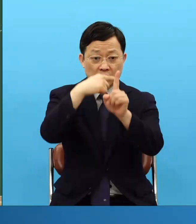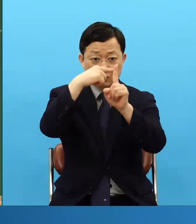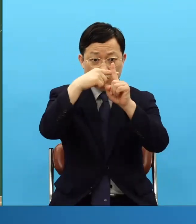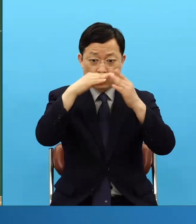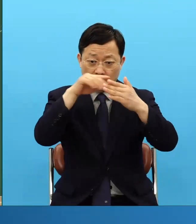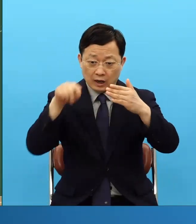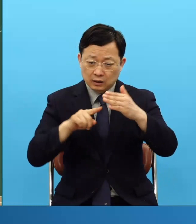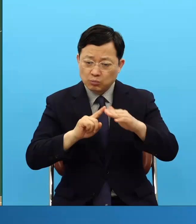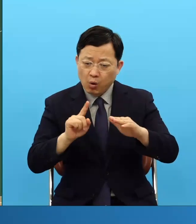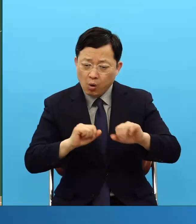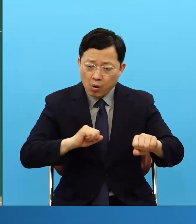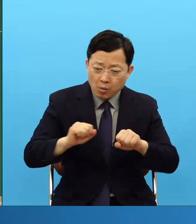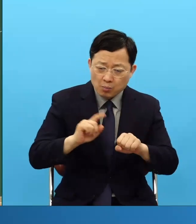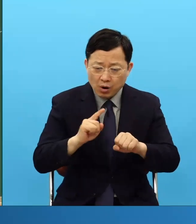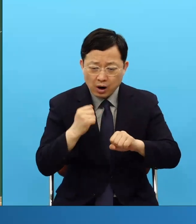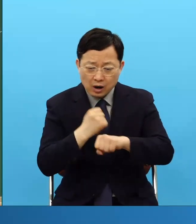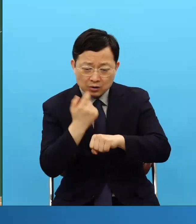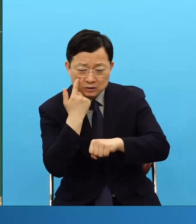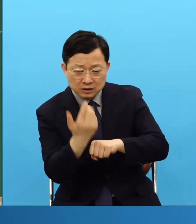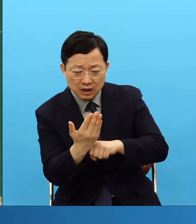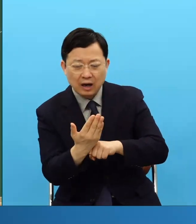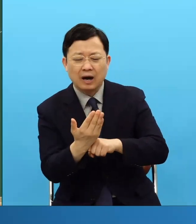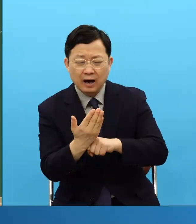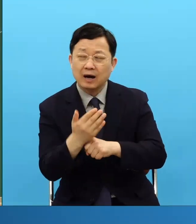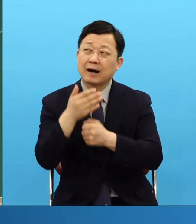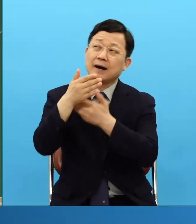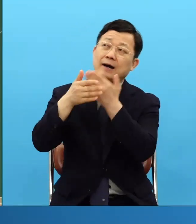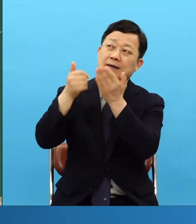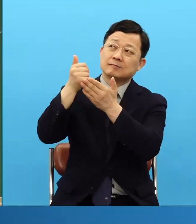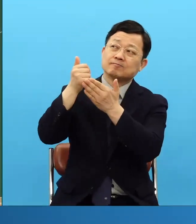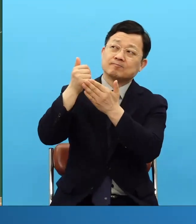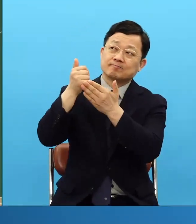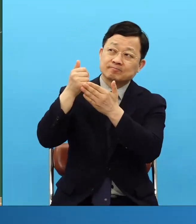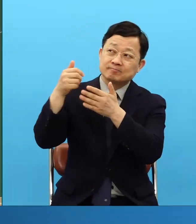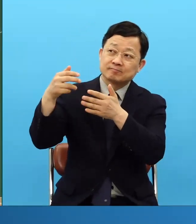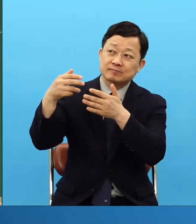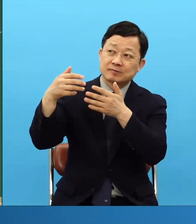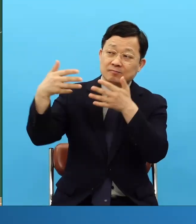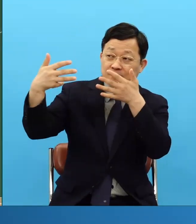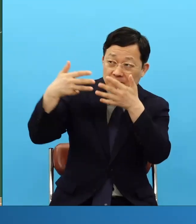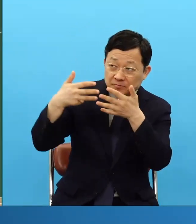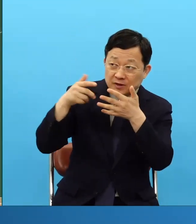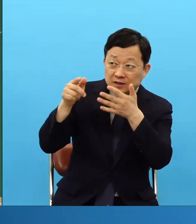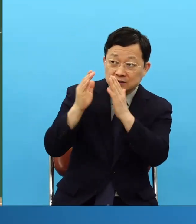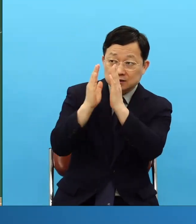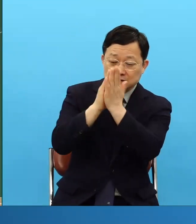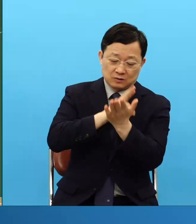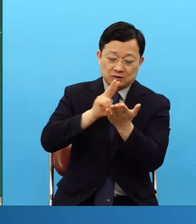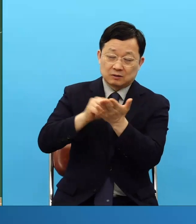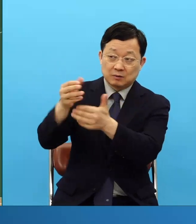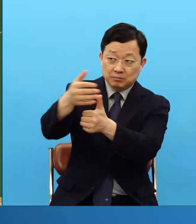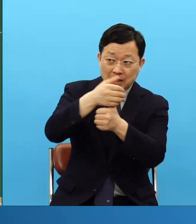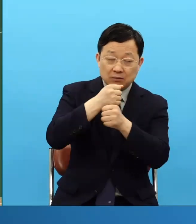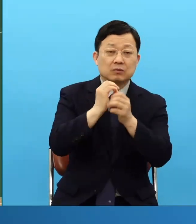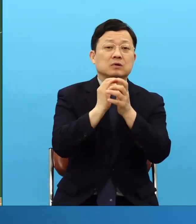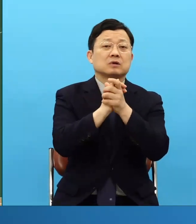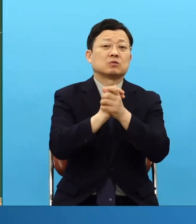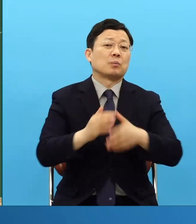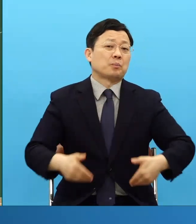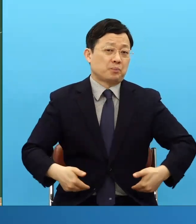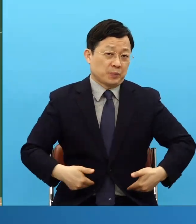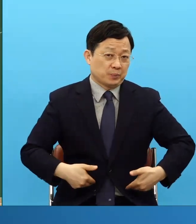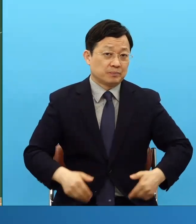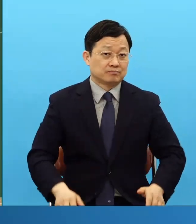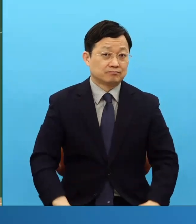your sure secret covenant of what you must do inside the 그 church. 기준에 맞추셔야 돼요. And you have to match yourself with that 그게 안 standard. 되지면 아 내가 어디가